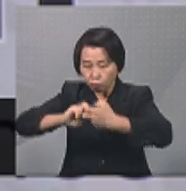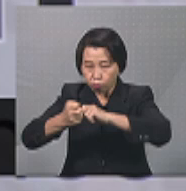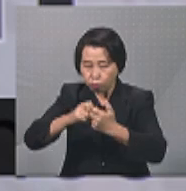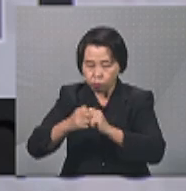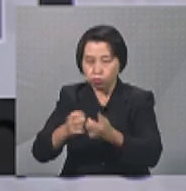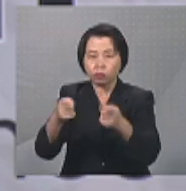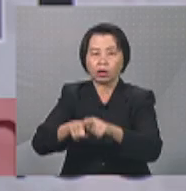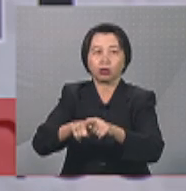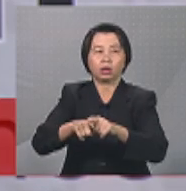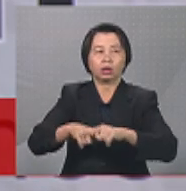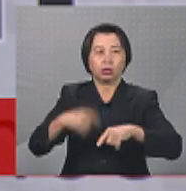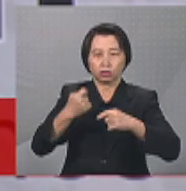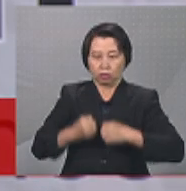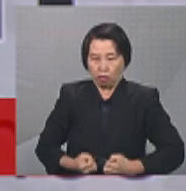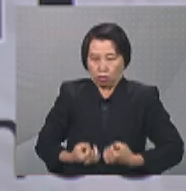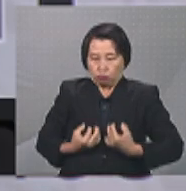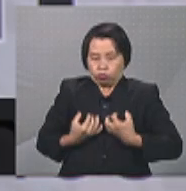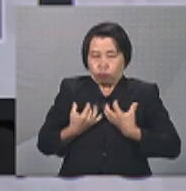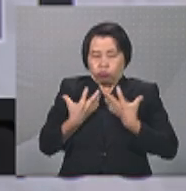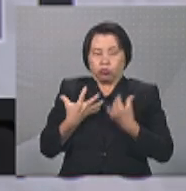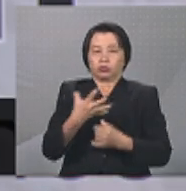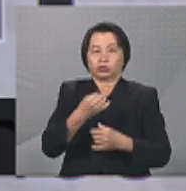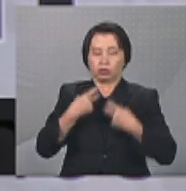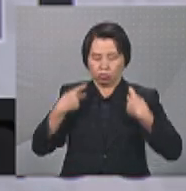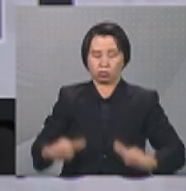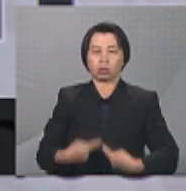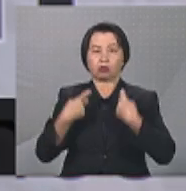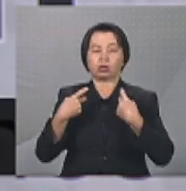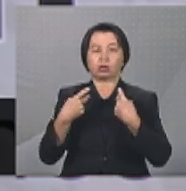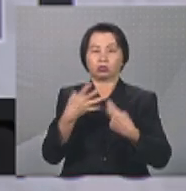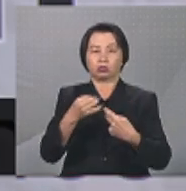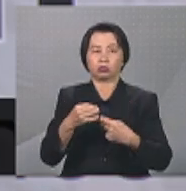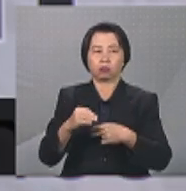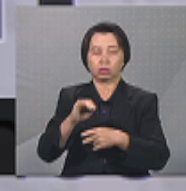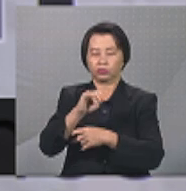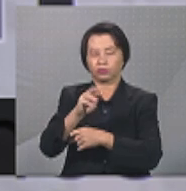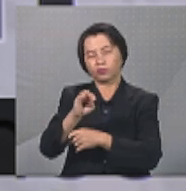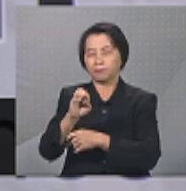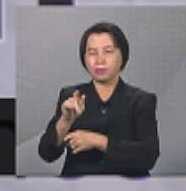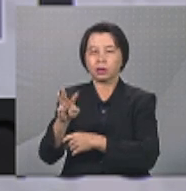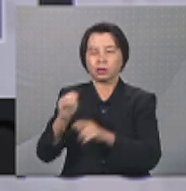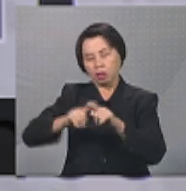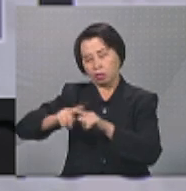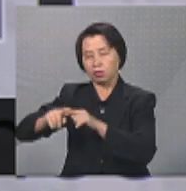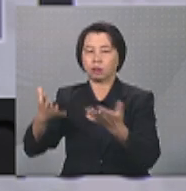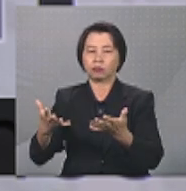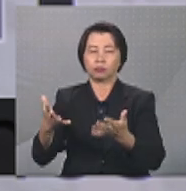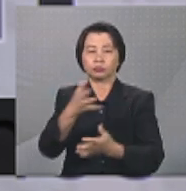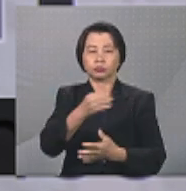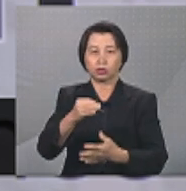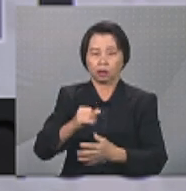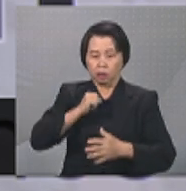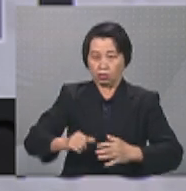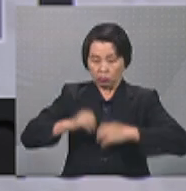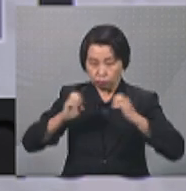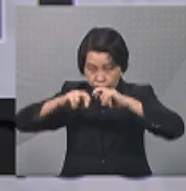berlaku. Komplikasi daripada jangkitan dan juga radang, iaitu inflamasi dan sebagainya. Jadi dan dalam post-mortem pun